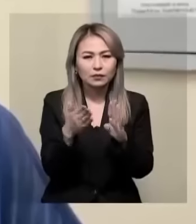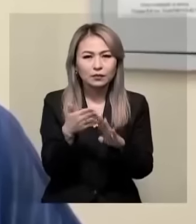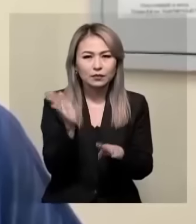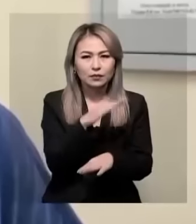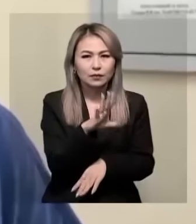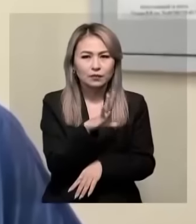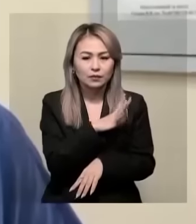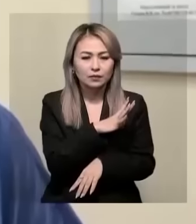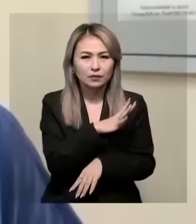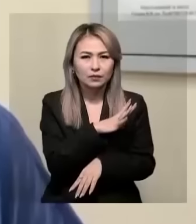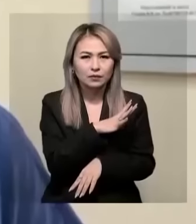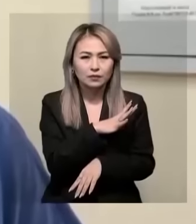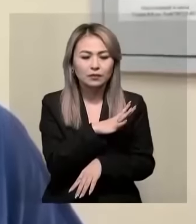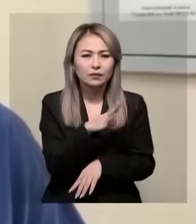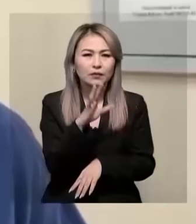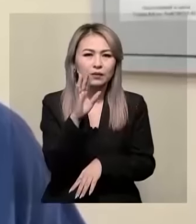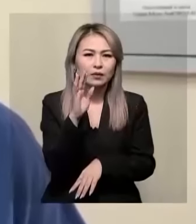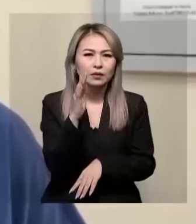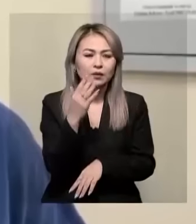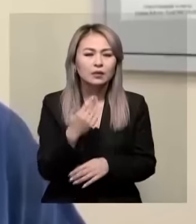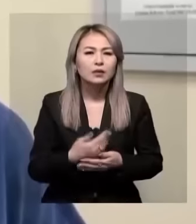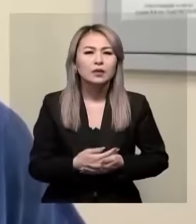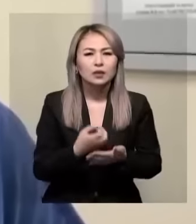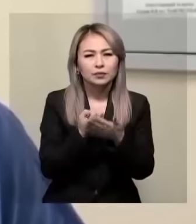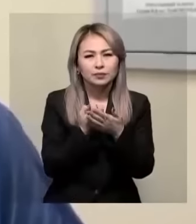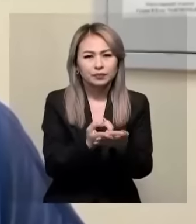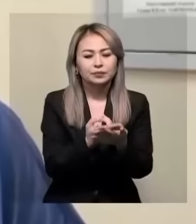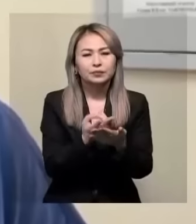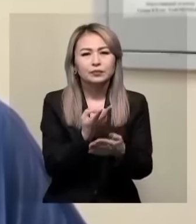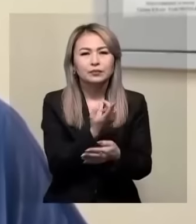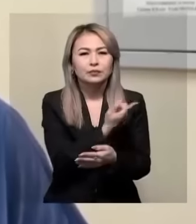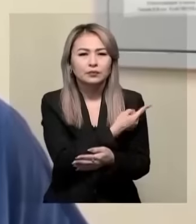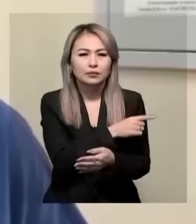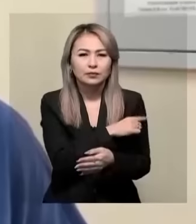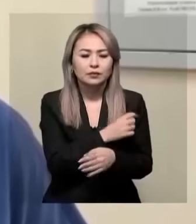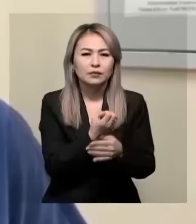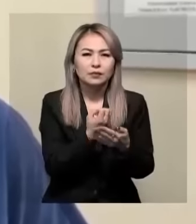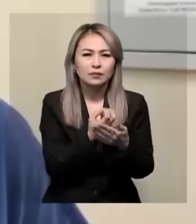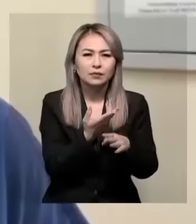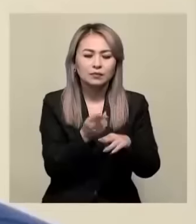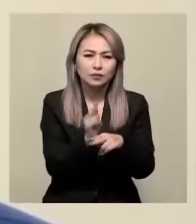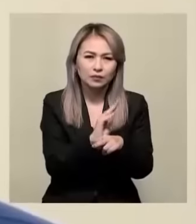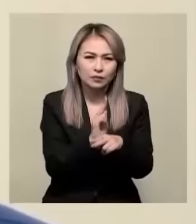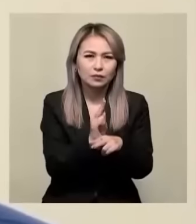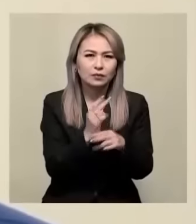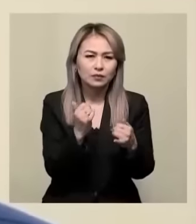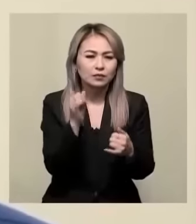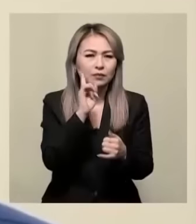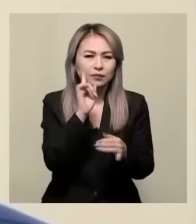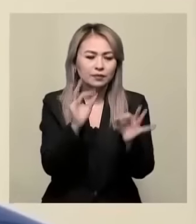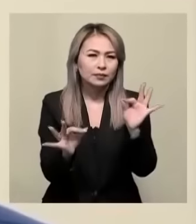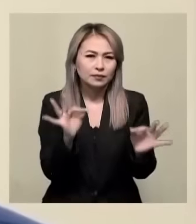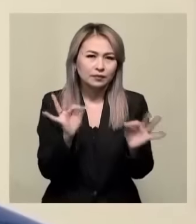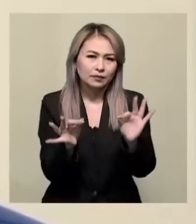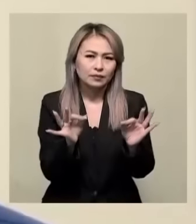қайтарылған. Апасы реанимацияға жансақтау бөліміне қазір ем қабылдап. Жағдайлары бір